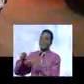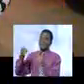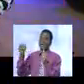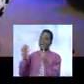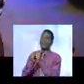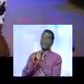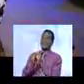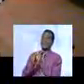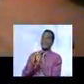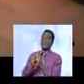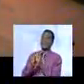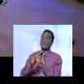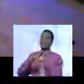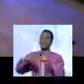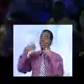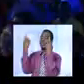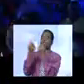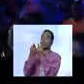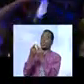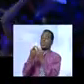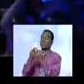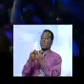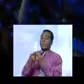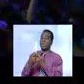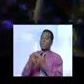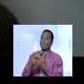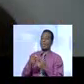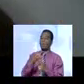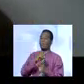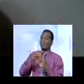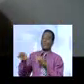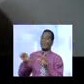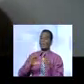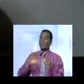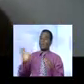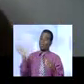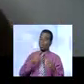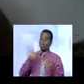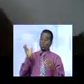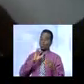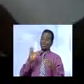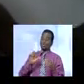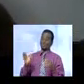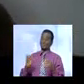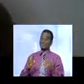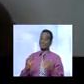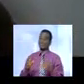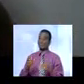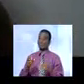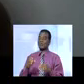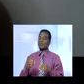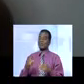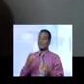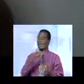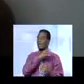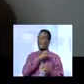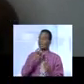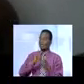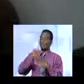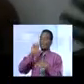avec Zogang au grand complet. On va faire le show. Je pense qu'on a prévu les pompiers ce